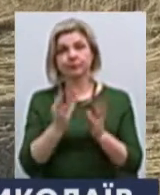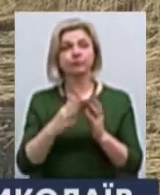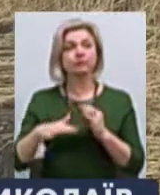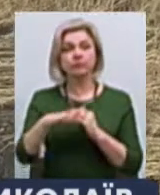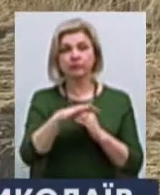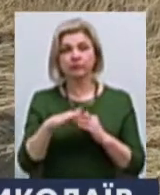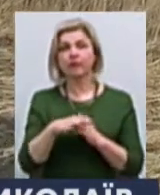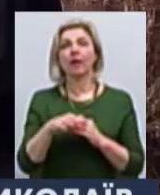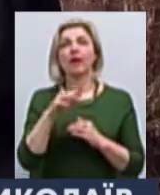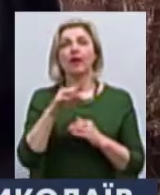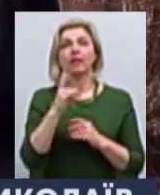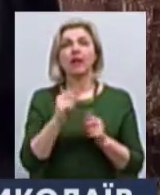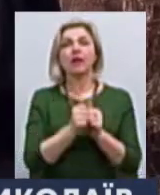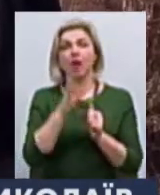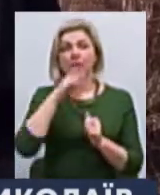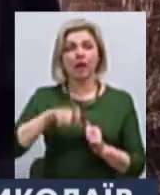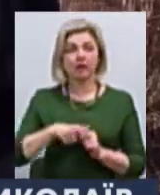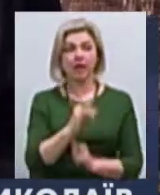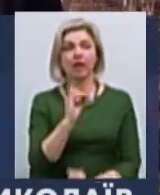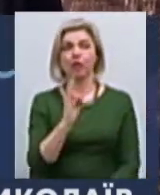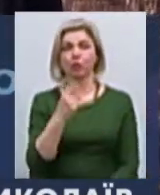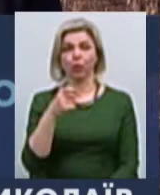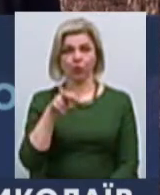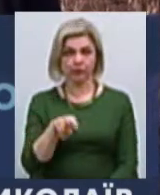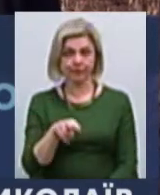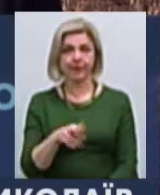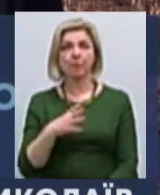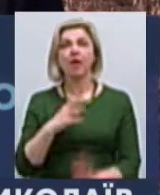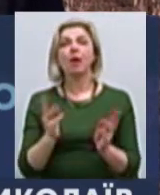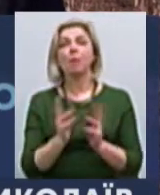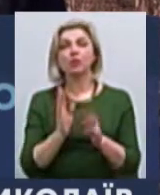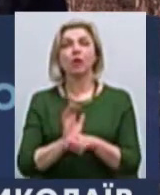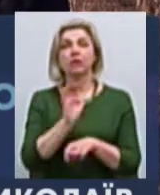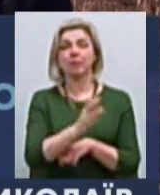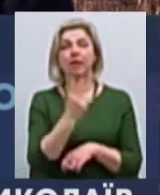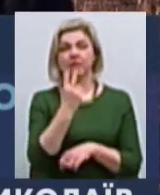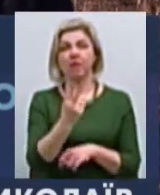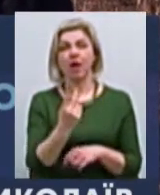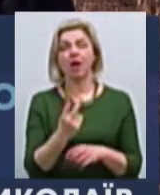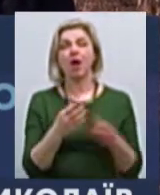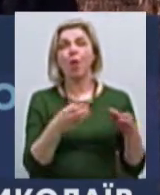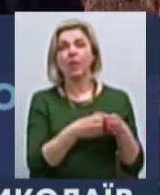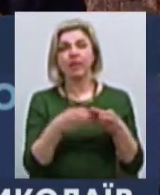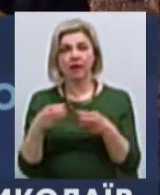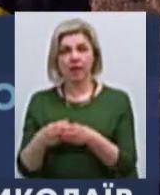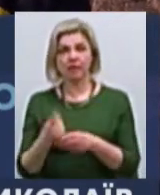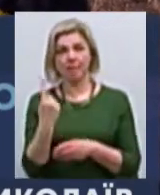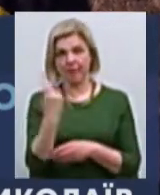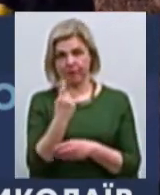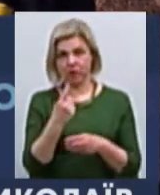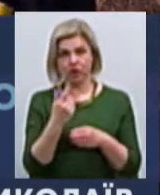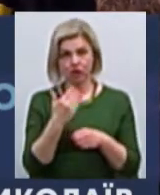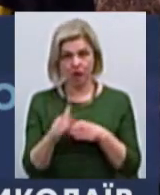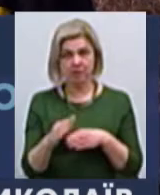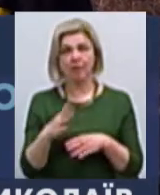районі Темводу на березі Інгулу. До місця пожежі було направлено два відділення першої державної пожежно-рятувальної частини. По прибуттю